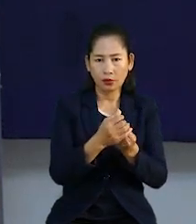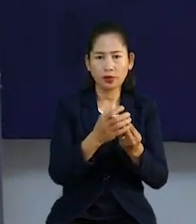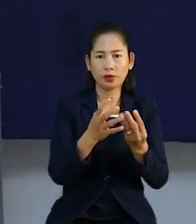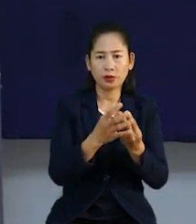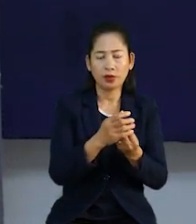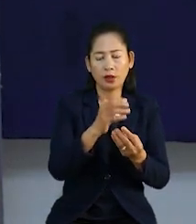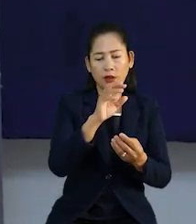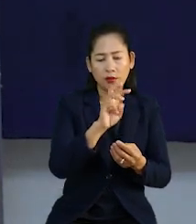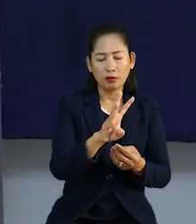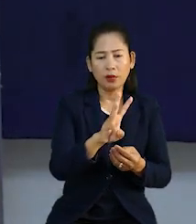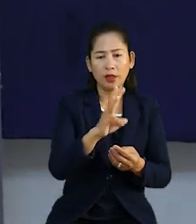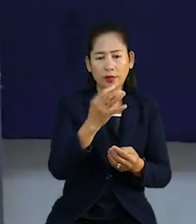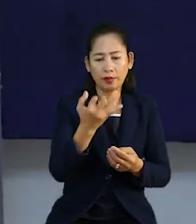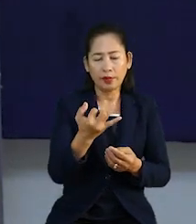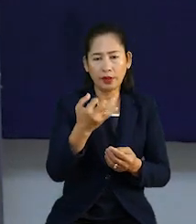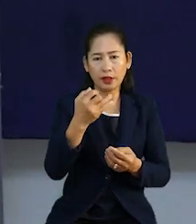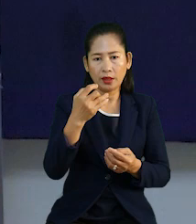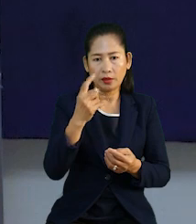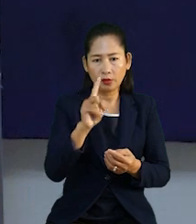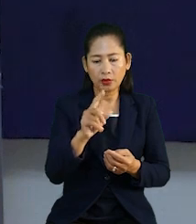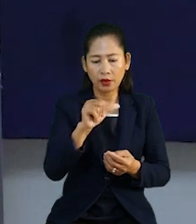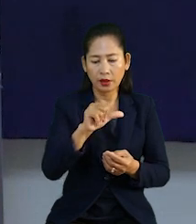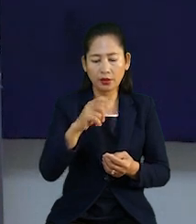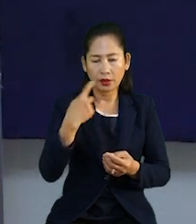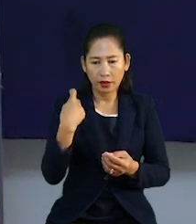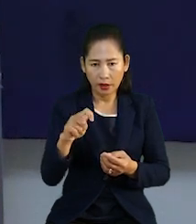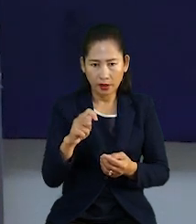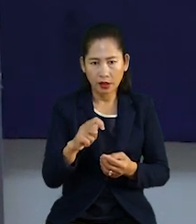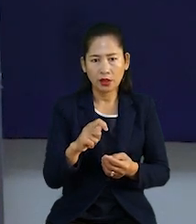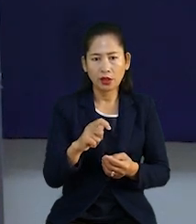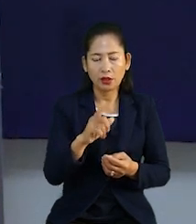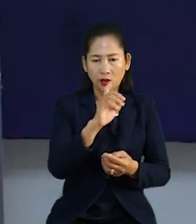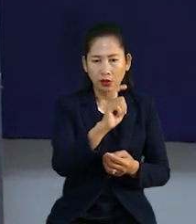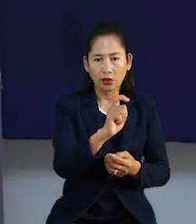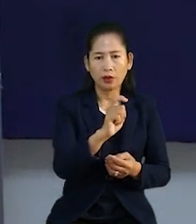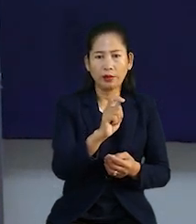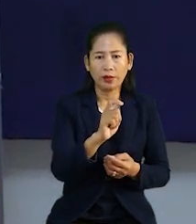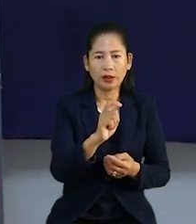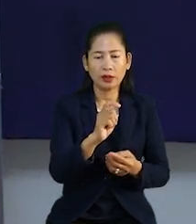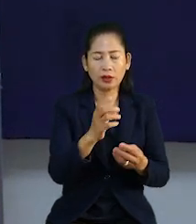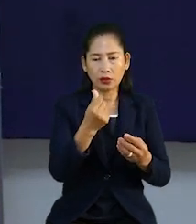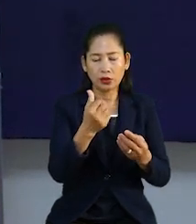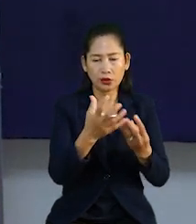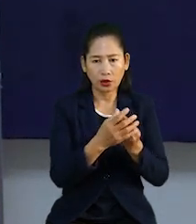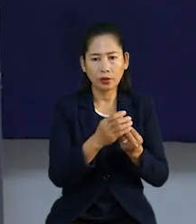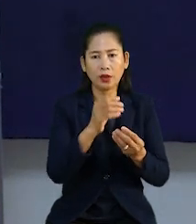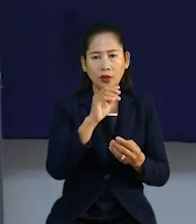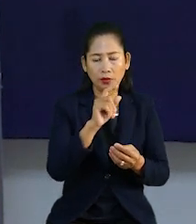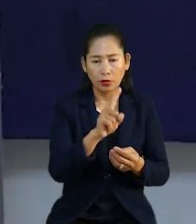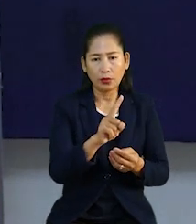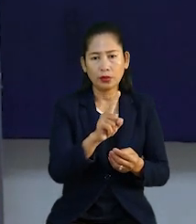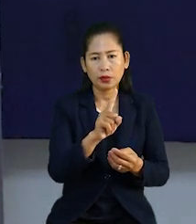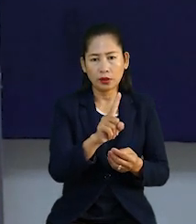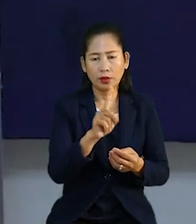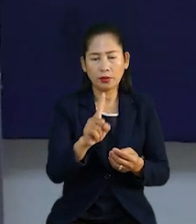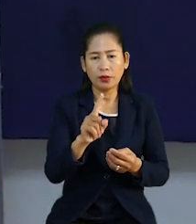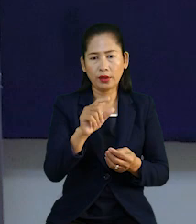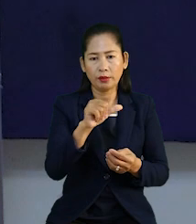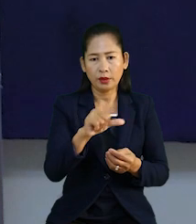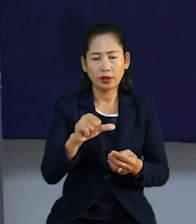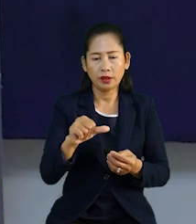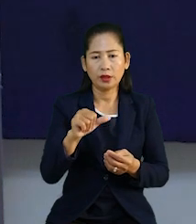trầm nuôn. Bây mơn pram pi poan mùi rồi riêng. Lùm hạt khó miên prạ xa rộp miên lầm lấy mùi lọc mùi